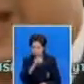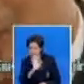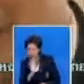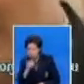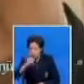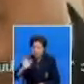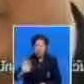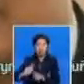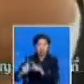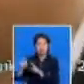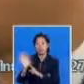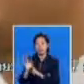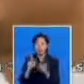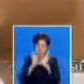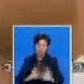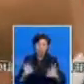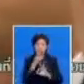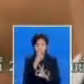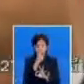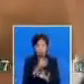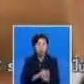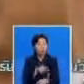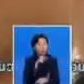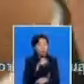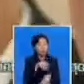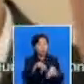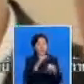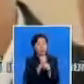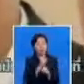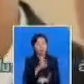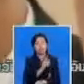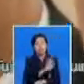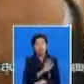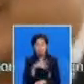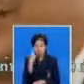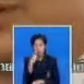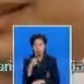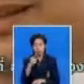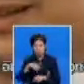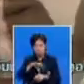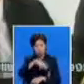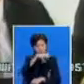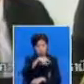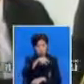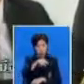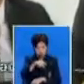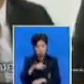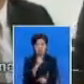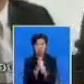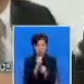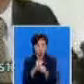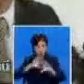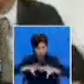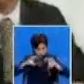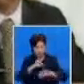ให้ดูตามข้อเท็จจริงถามว่าใครเป็นคนดูตามข้อเท็จจริงหน่วยงานดูก่อนแต่สุดท้ายคนตัดสินคือศาล ครับ เพ